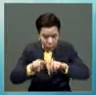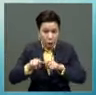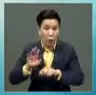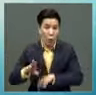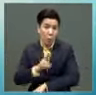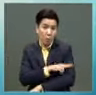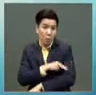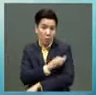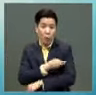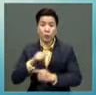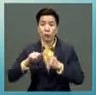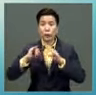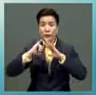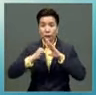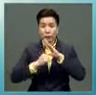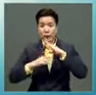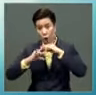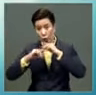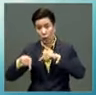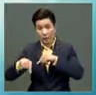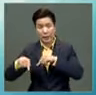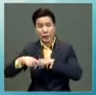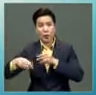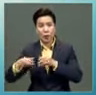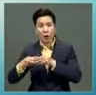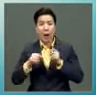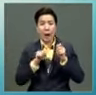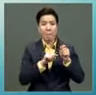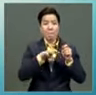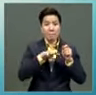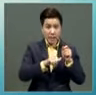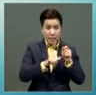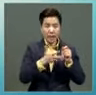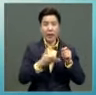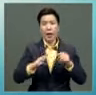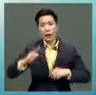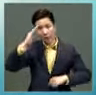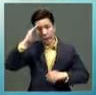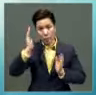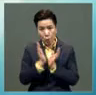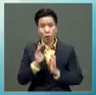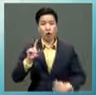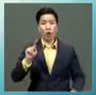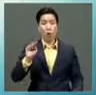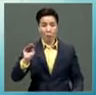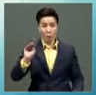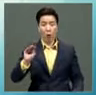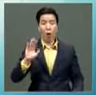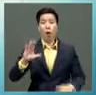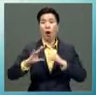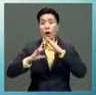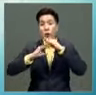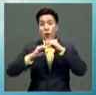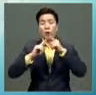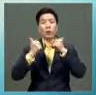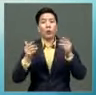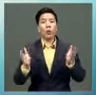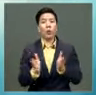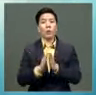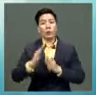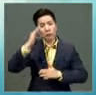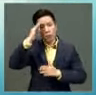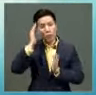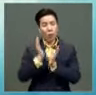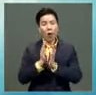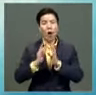ารณสุขจังหวัดร่วมกับทีมสอบสวนโรคของอำเภอเมืองและก็ตำรวจตรวจคนเข้าเมืองระยองและตำรวจภูธรจังหวัด